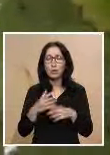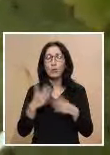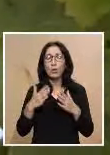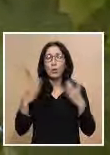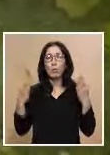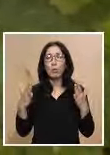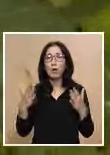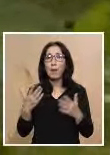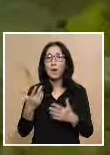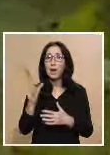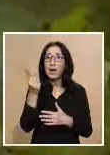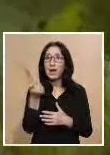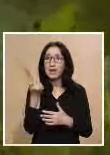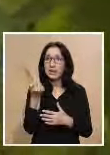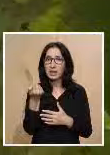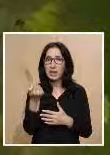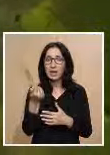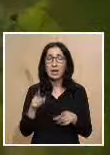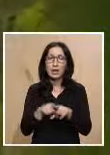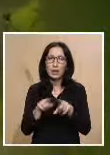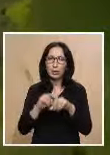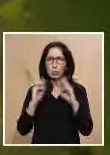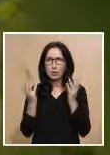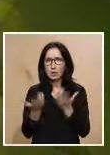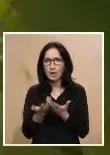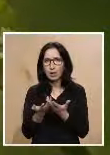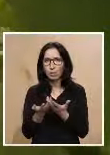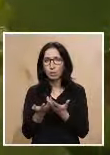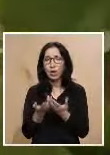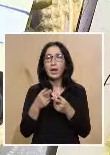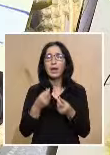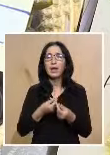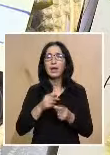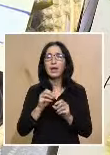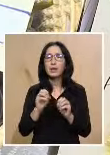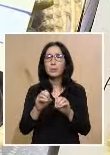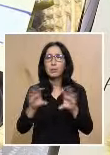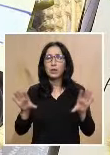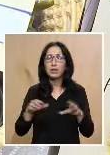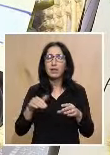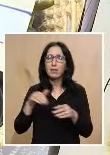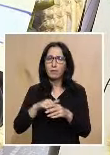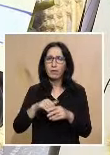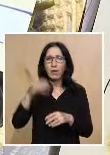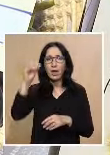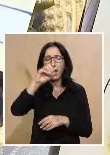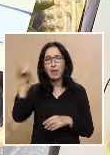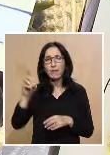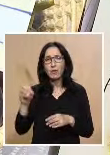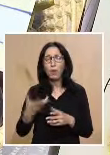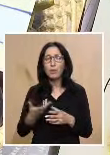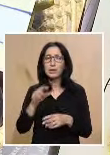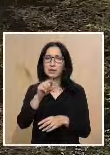много по-голяма едрина. И като цяло е разпространен из Европа вследствие